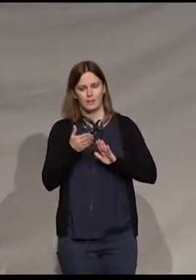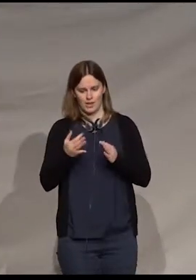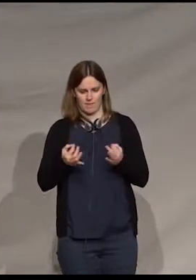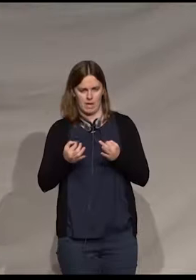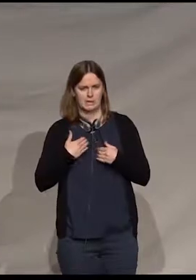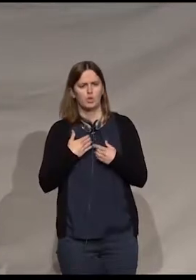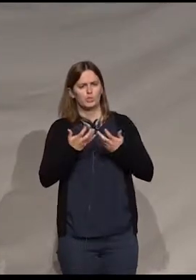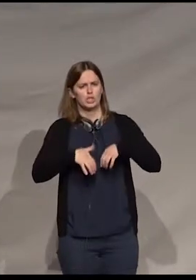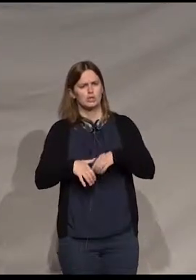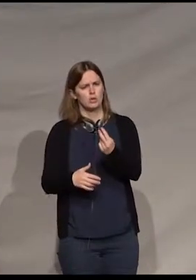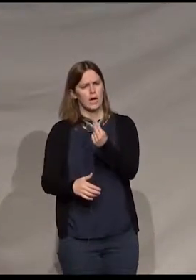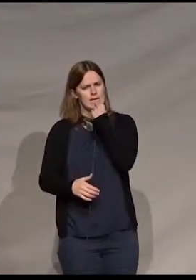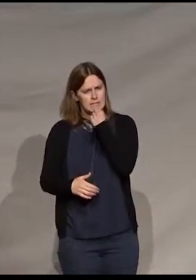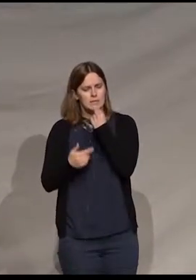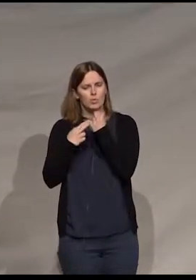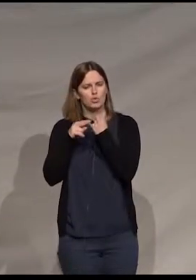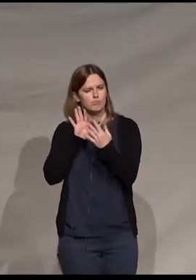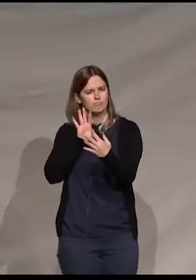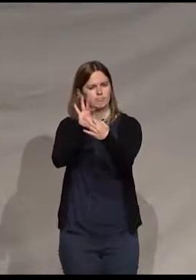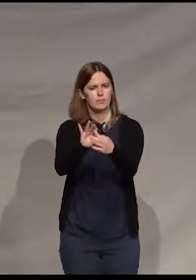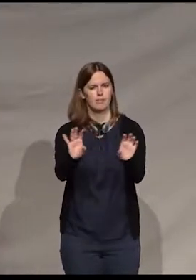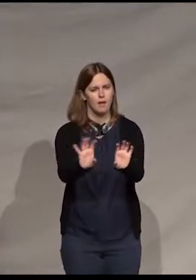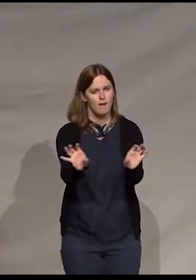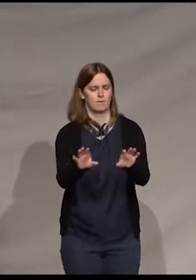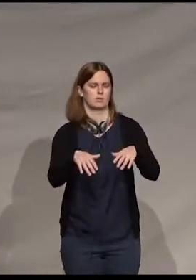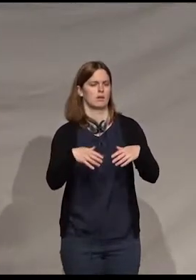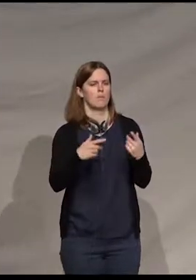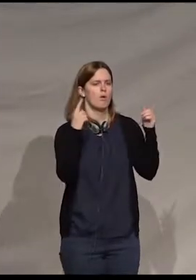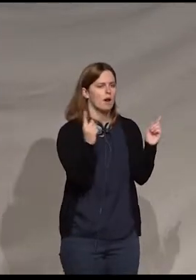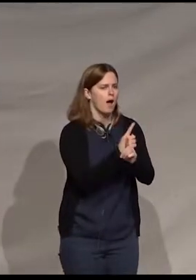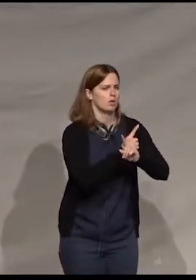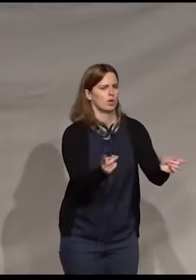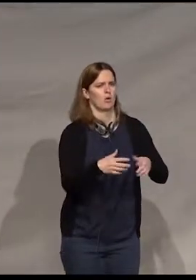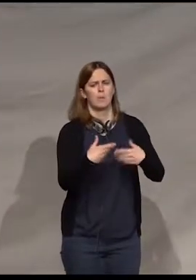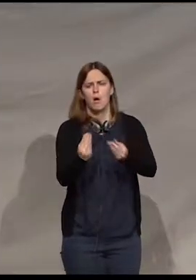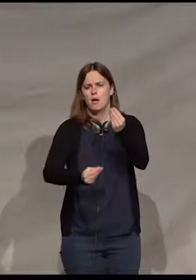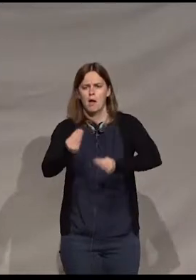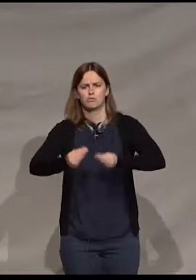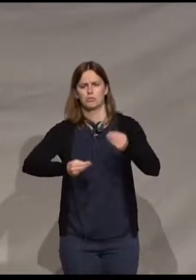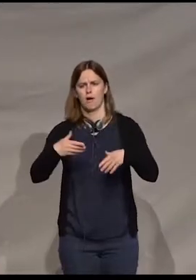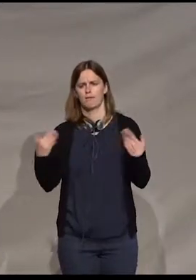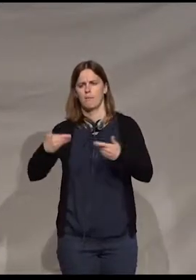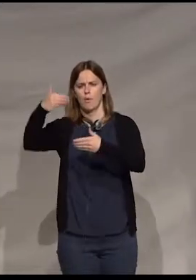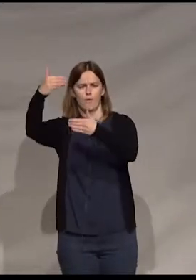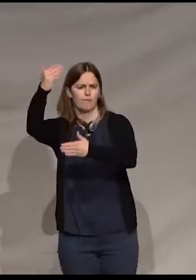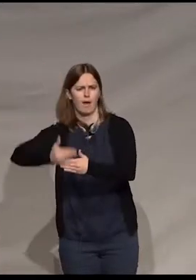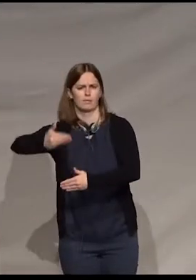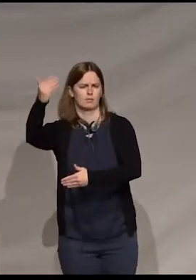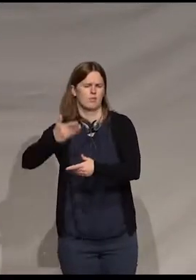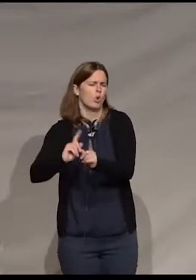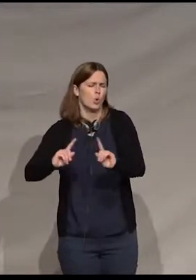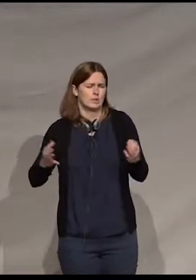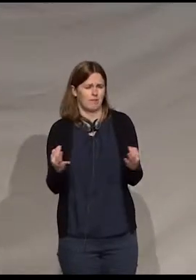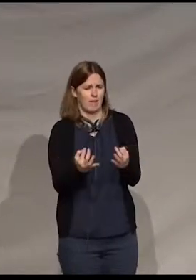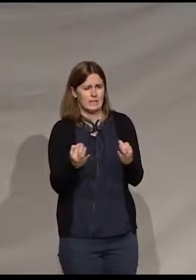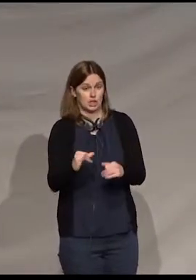mobilní telefon, můžete s tím ovládat tablet, rádio, vrata od garáže, hračky, zkrátka běžné zařízení běžné